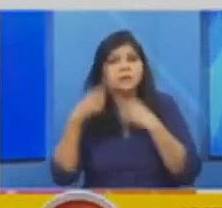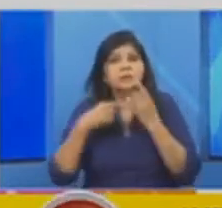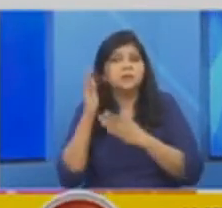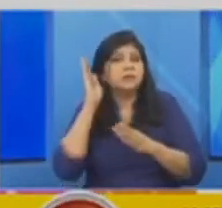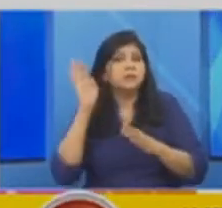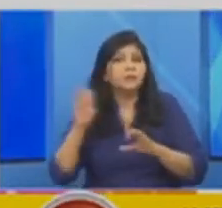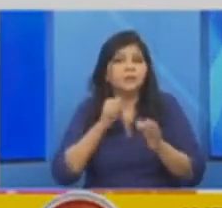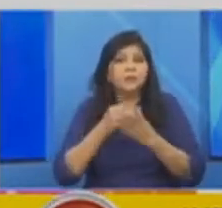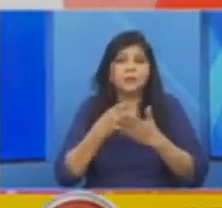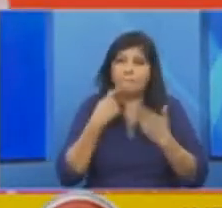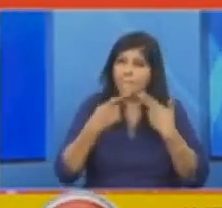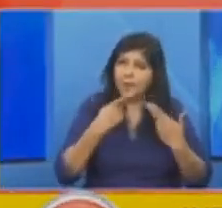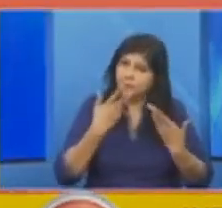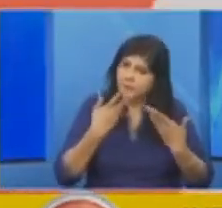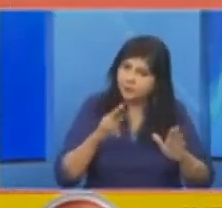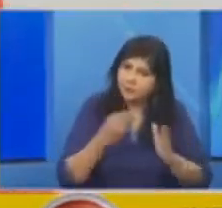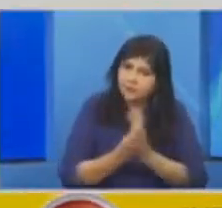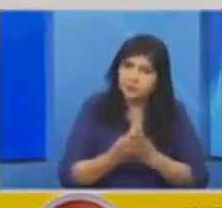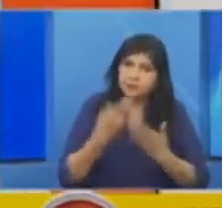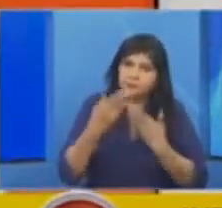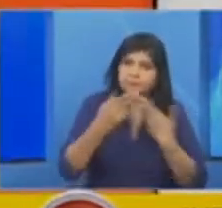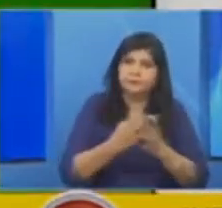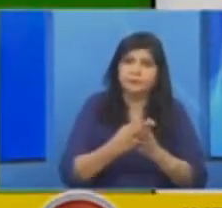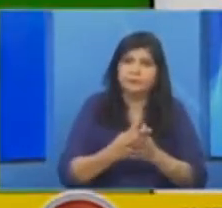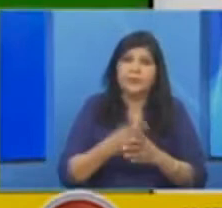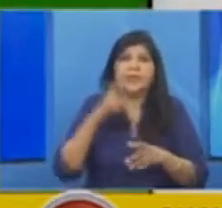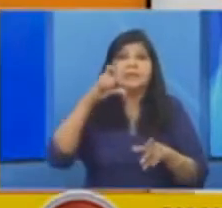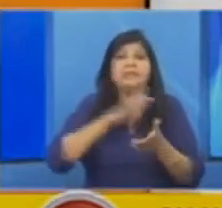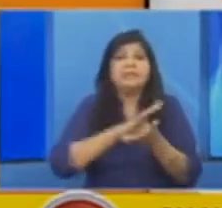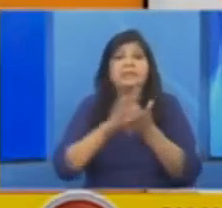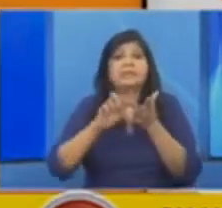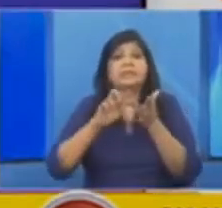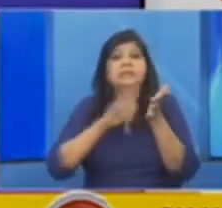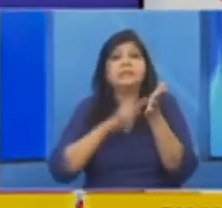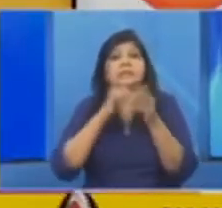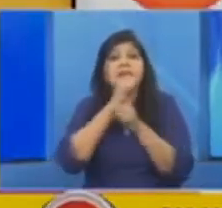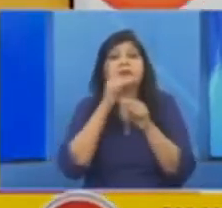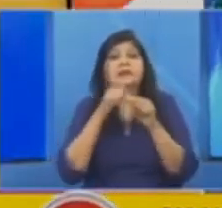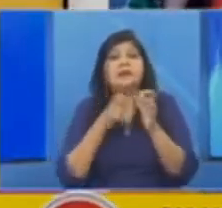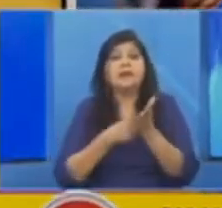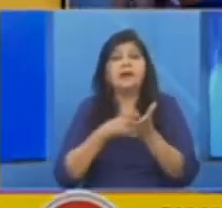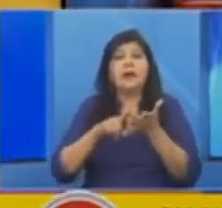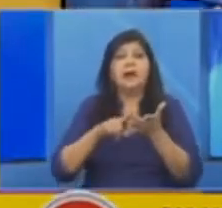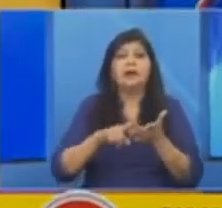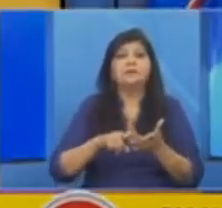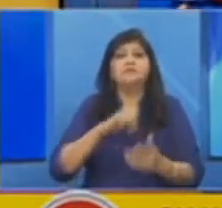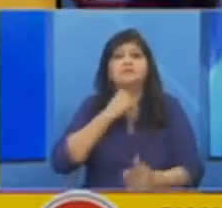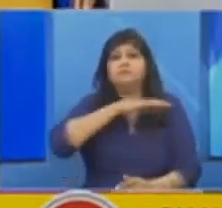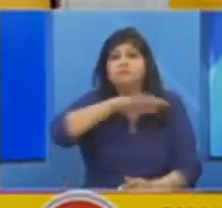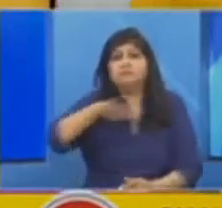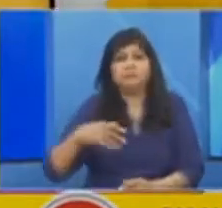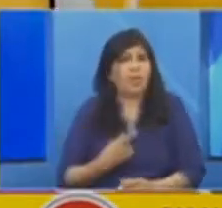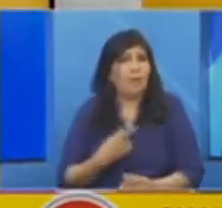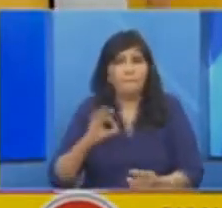इंट्रेक कर सकते हैं इसी तरह चिंगारी एप भी युवाओं के बीच काफ भी पॉपिलर हो रहा है एक